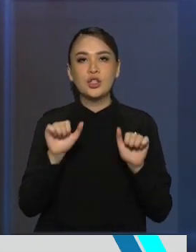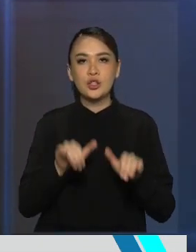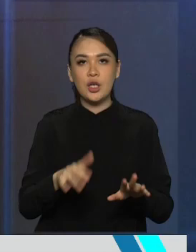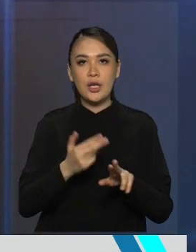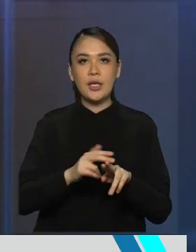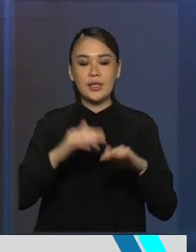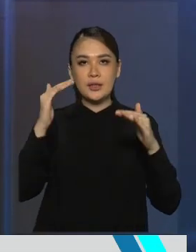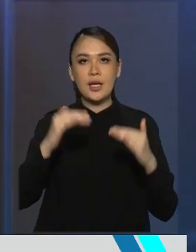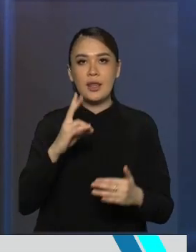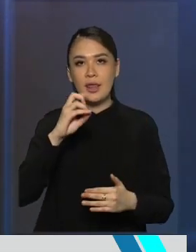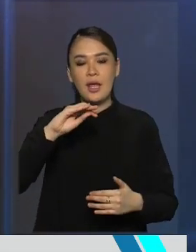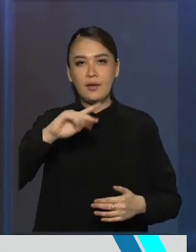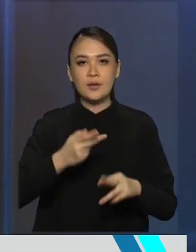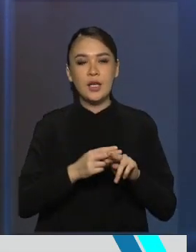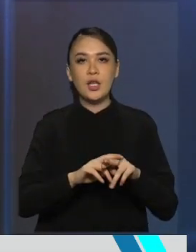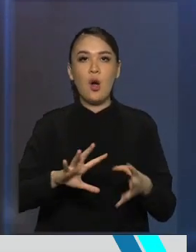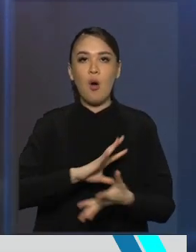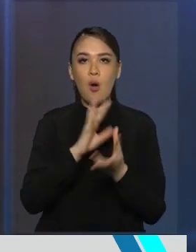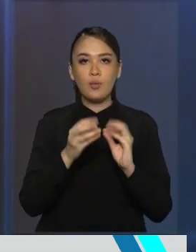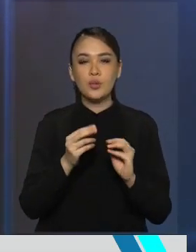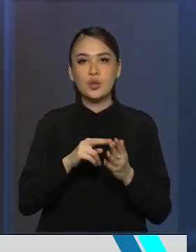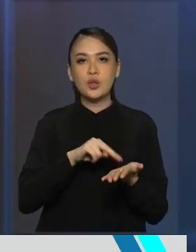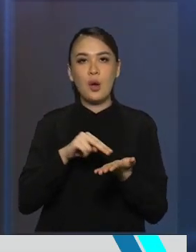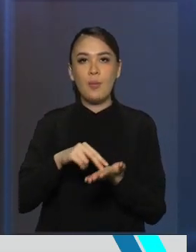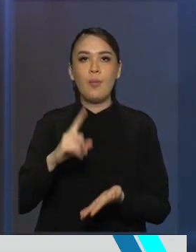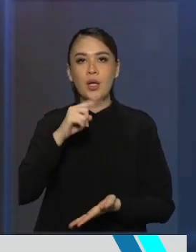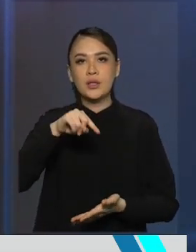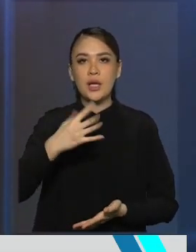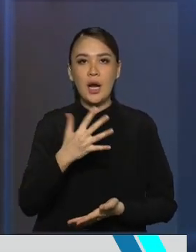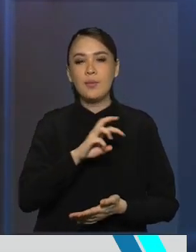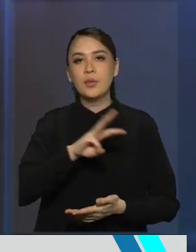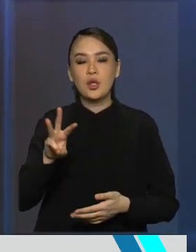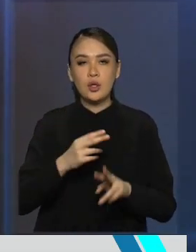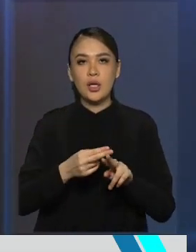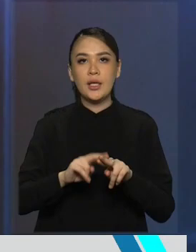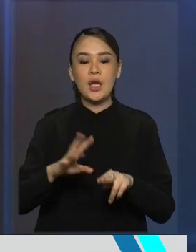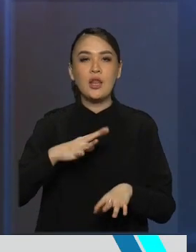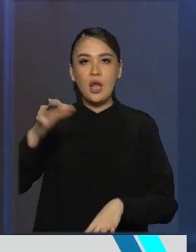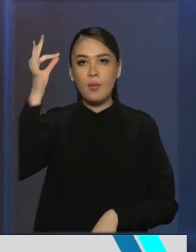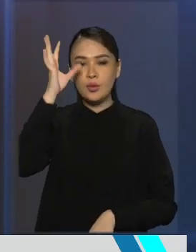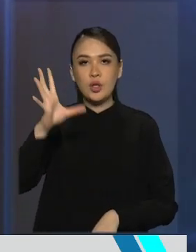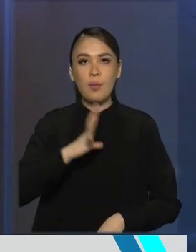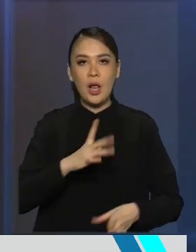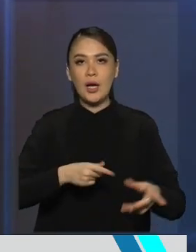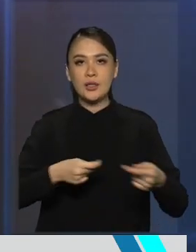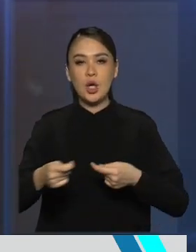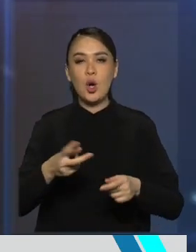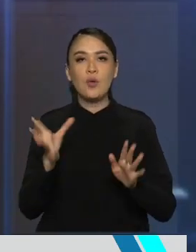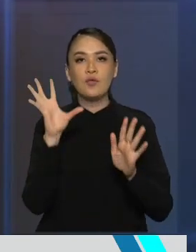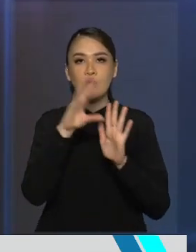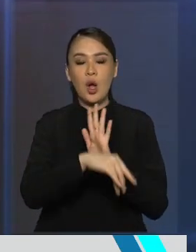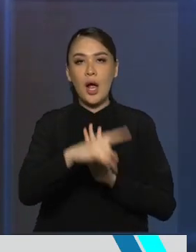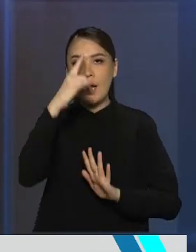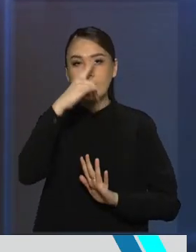снизить нефтедобычу в общей сложности примерно на 1,5 миллиона баррелей в сутки. Напомню, на долю организации, куда входит и